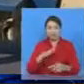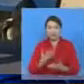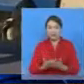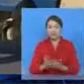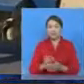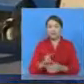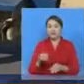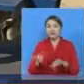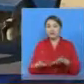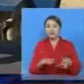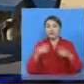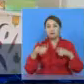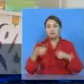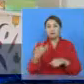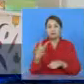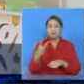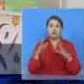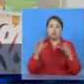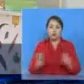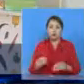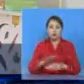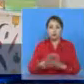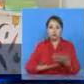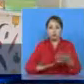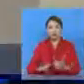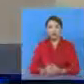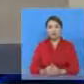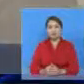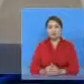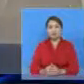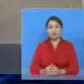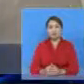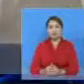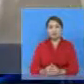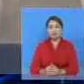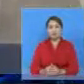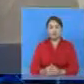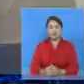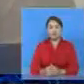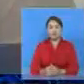ұйымдастырылып отырған жәрмеңке 2 күнге созылады. Гүлсезім Әбдіжәлел, Азамат Сауханов, Ақтөбе телеарнасы.